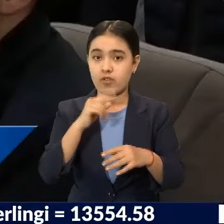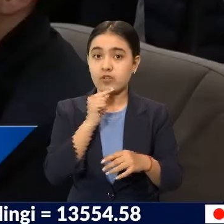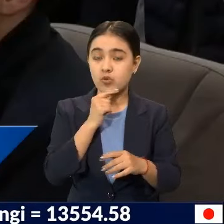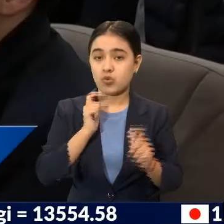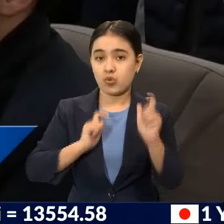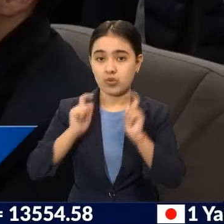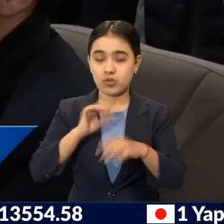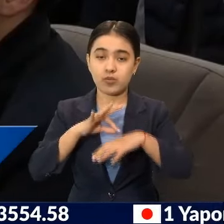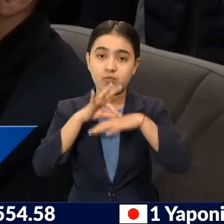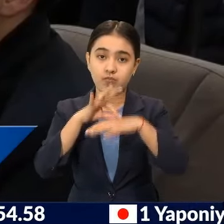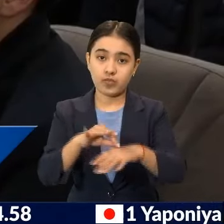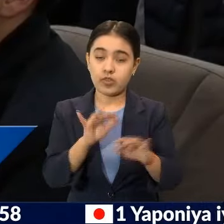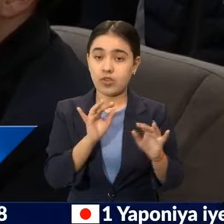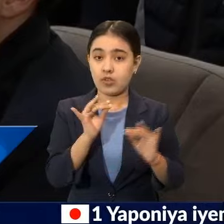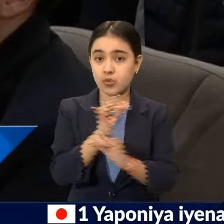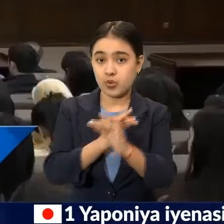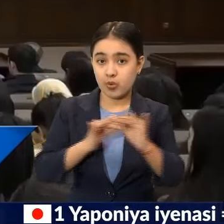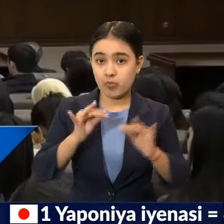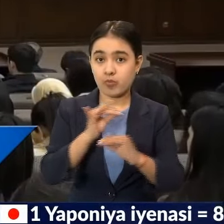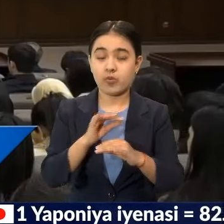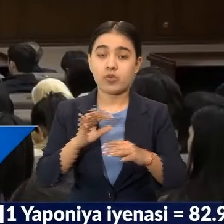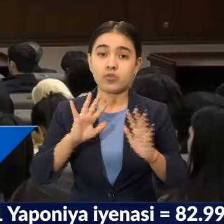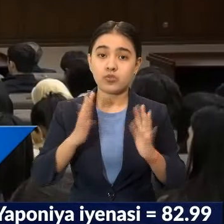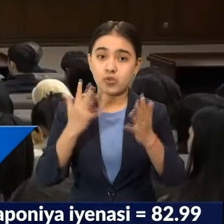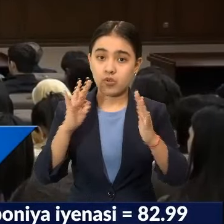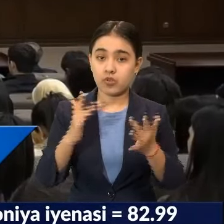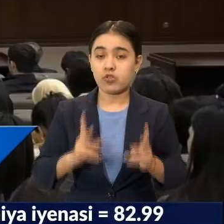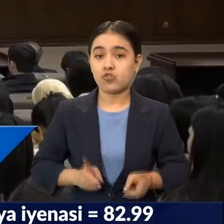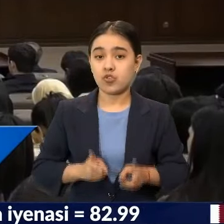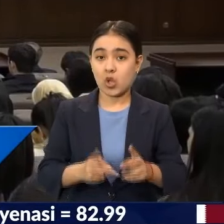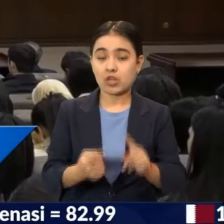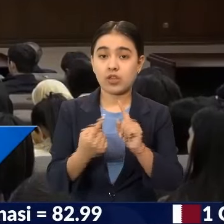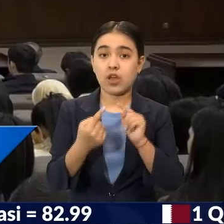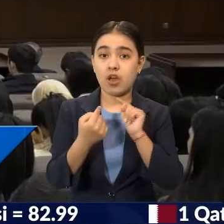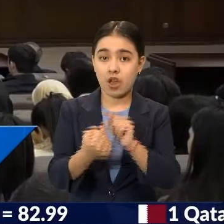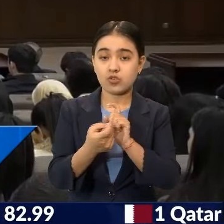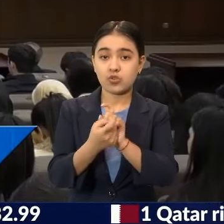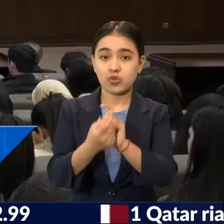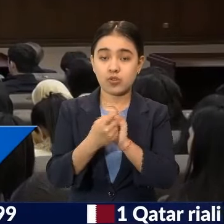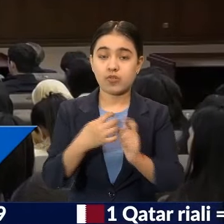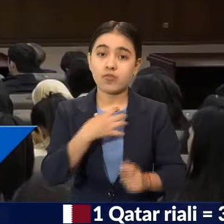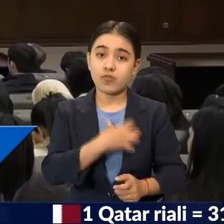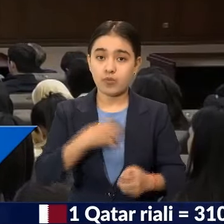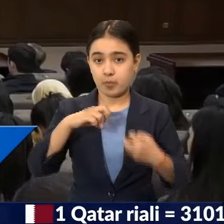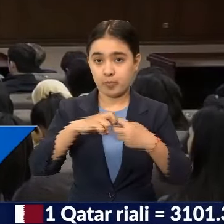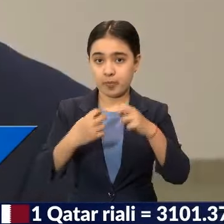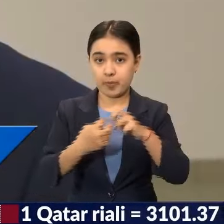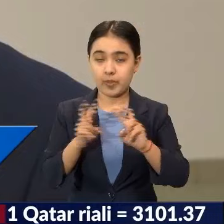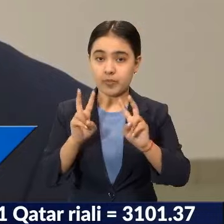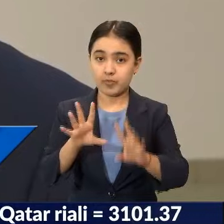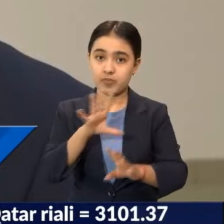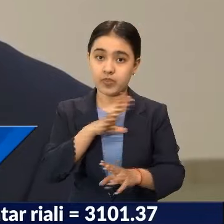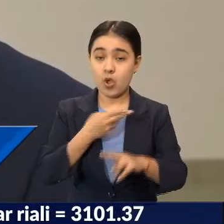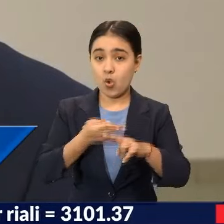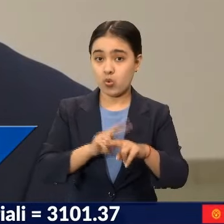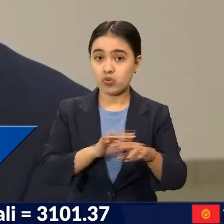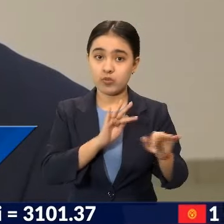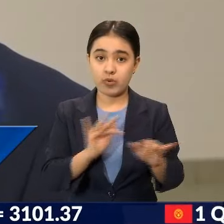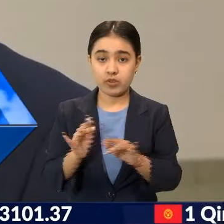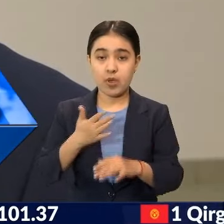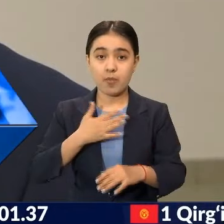o'tkazilgan davra suhbat ham kiber makonda sodir etilayotgan jinoyatlarga qarshi kurashning dolzarb muammolariga bag'ishlandi. Ushbu tadbirda